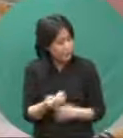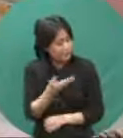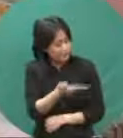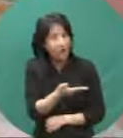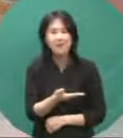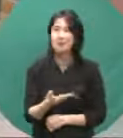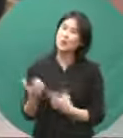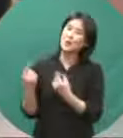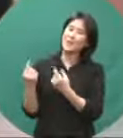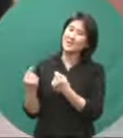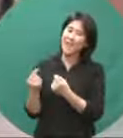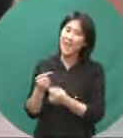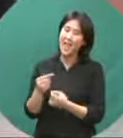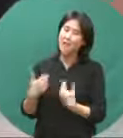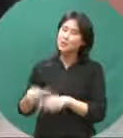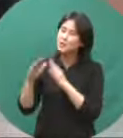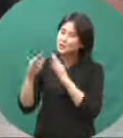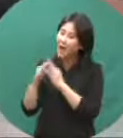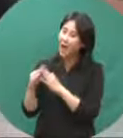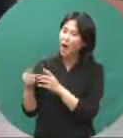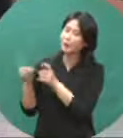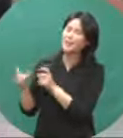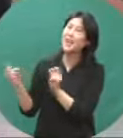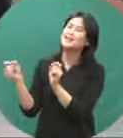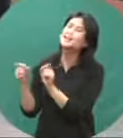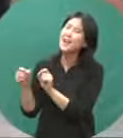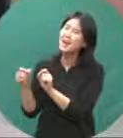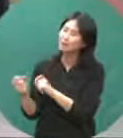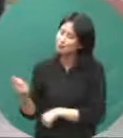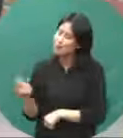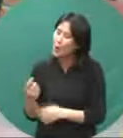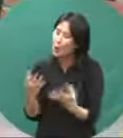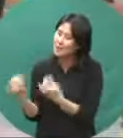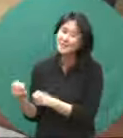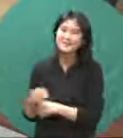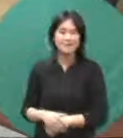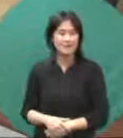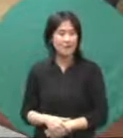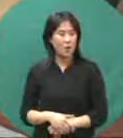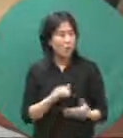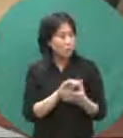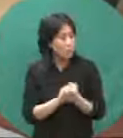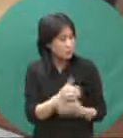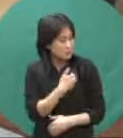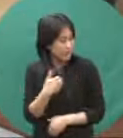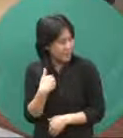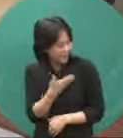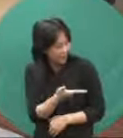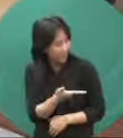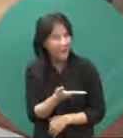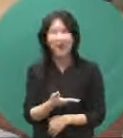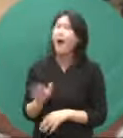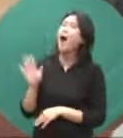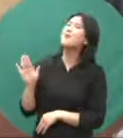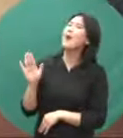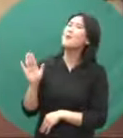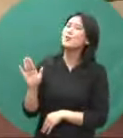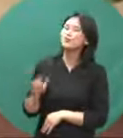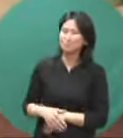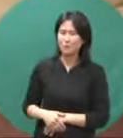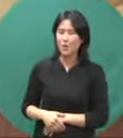ですか？ そうですね、実家が宇品なので、ちょくちょく利用させてもらってます。 ここに来てなんかちょっとお友達ができたりみたいな。